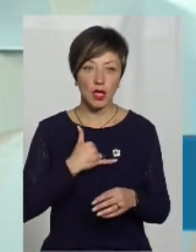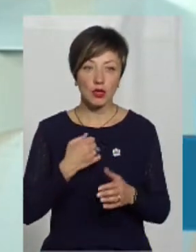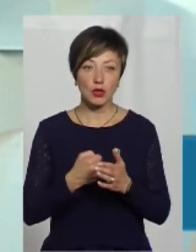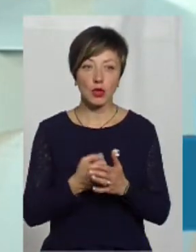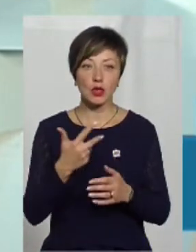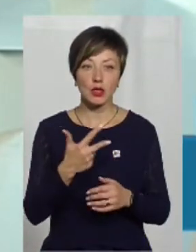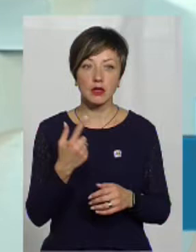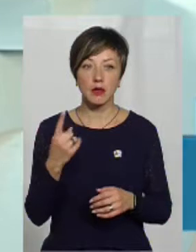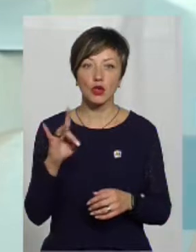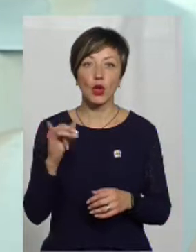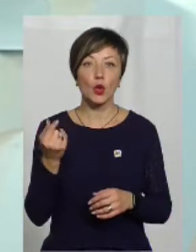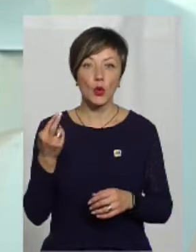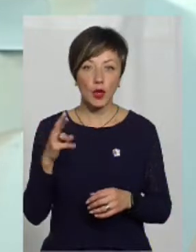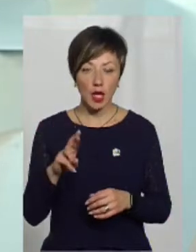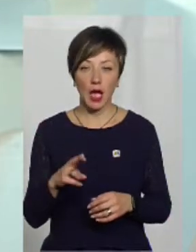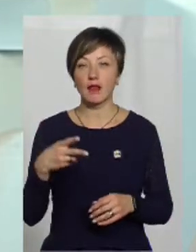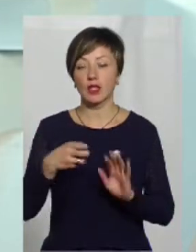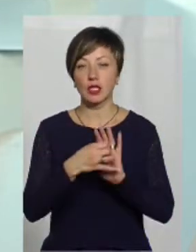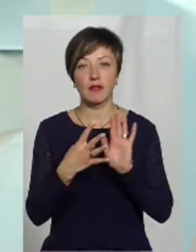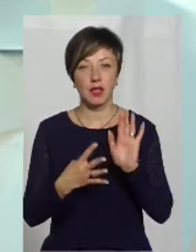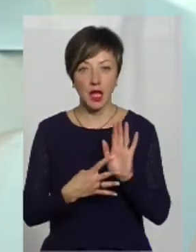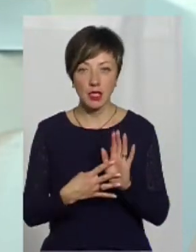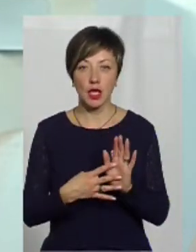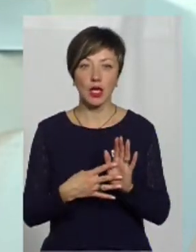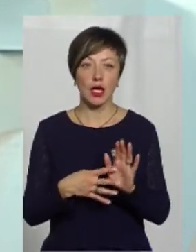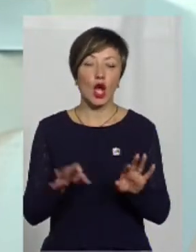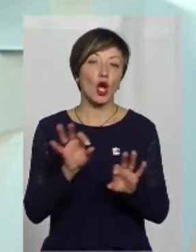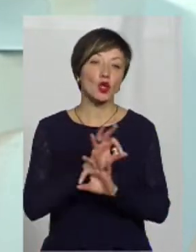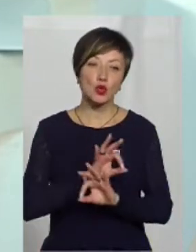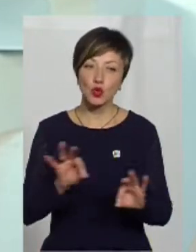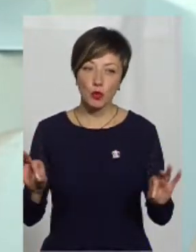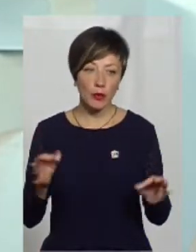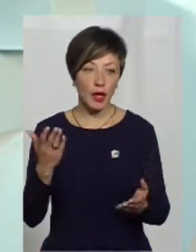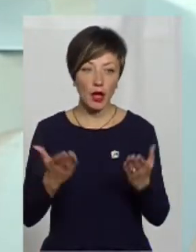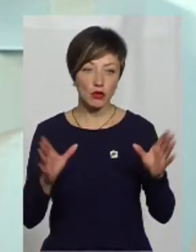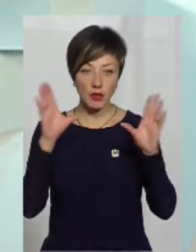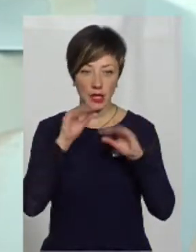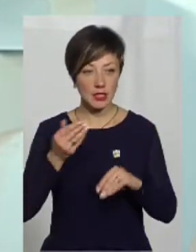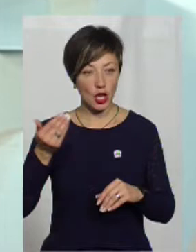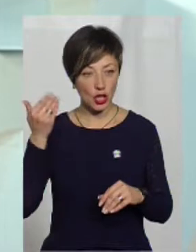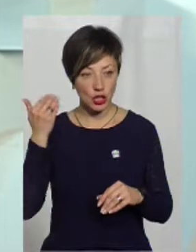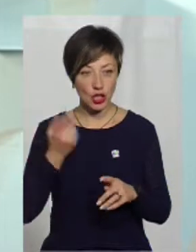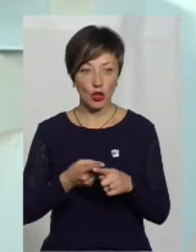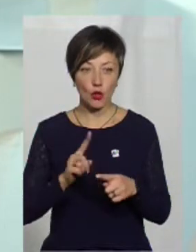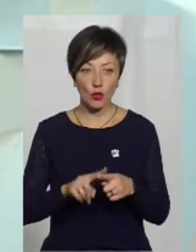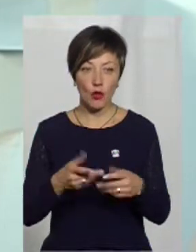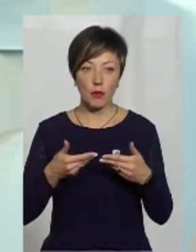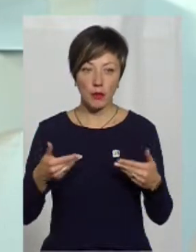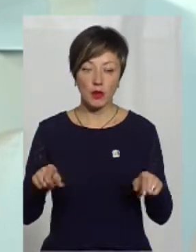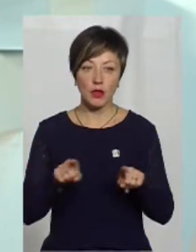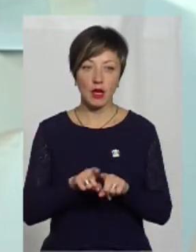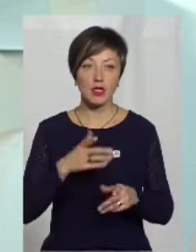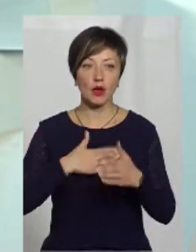до 31 грудня 2019-го. Супер, якщо вдається раніше. І тому ми